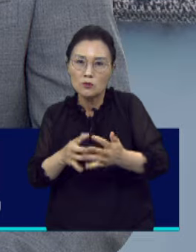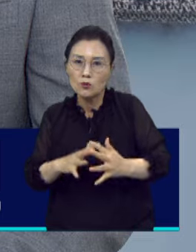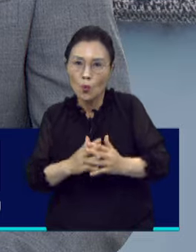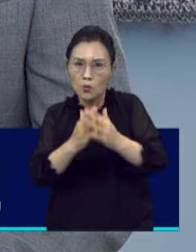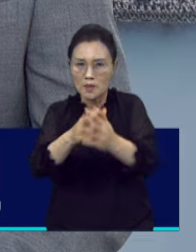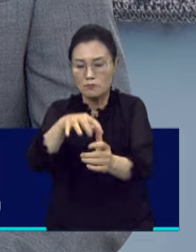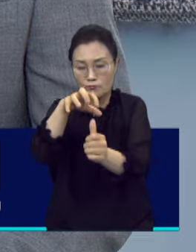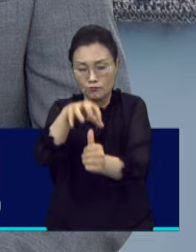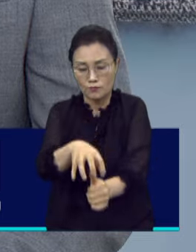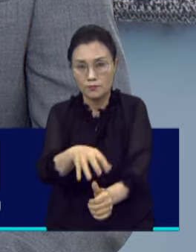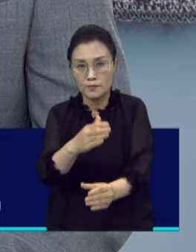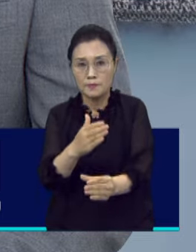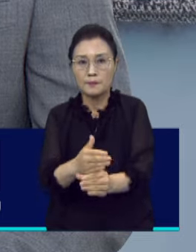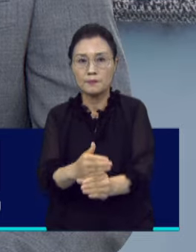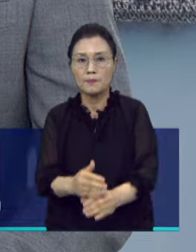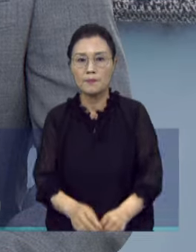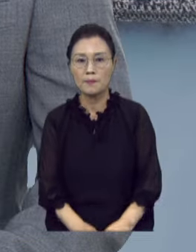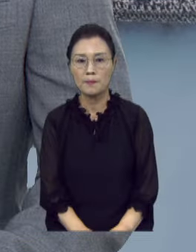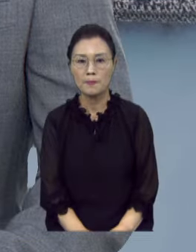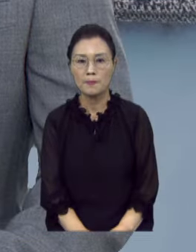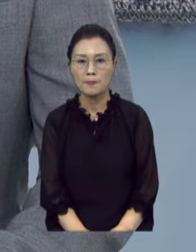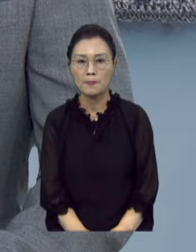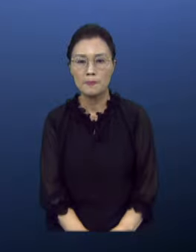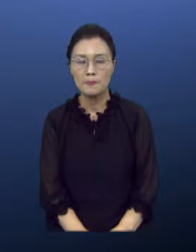소식은 김기자가 보도합니다